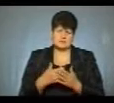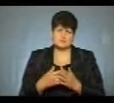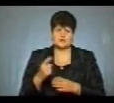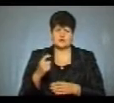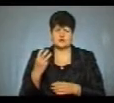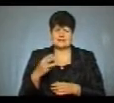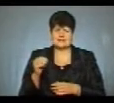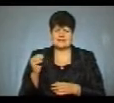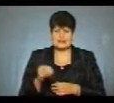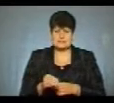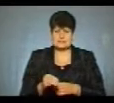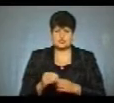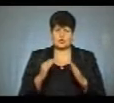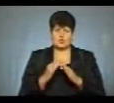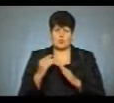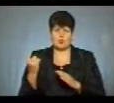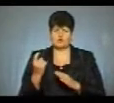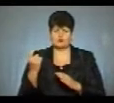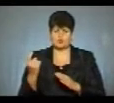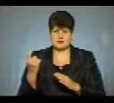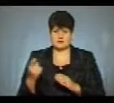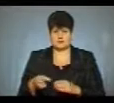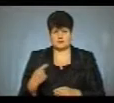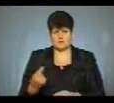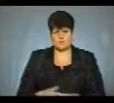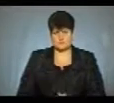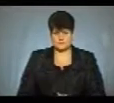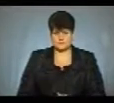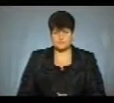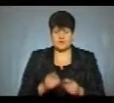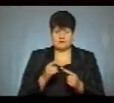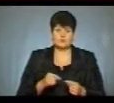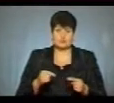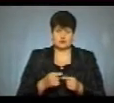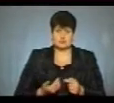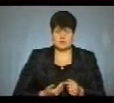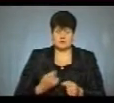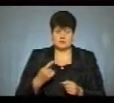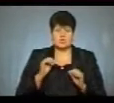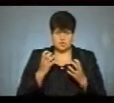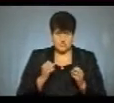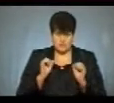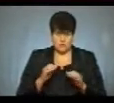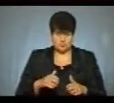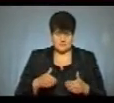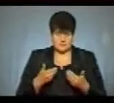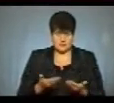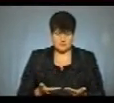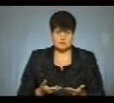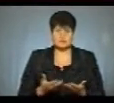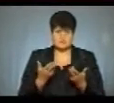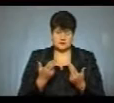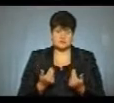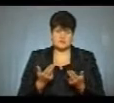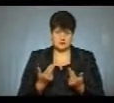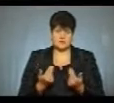130 тисяч домогосподарств Тернопільської області. І, відповідно, жителі краю ще можуть звертатися на так, що власне, стосується